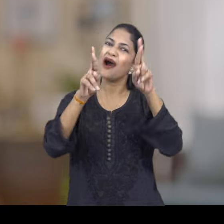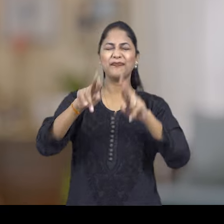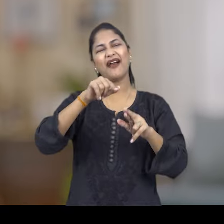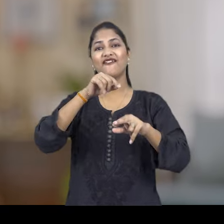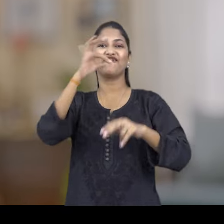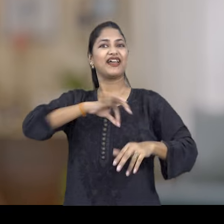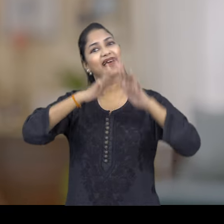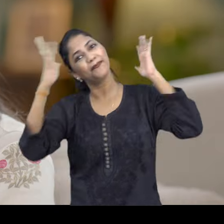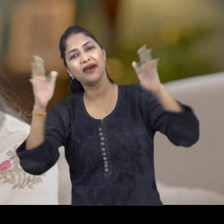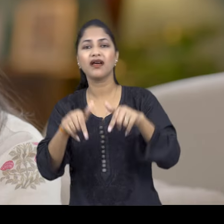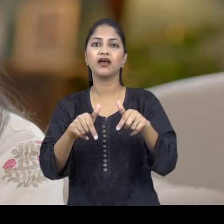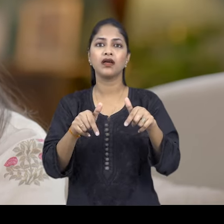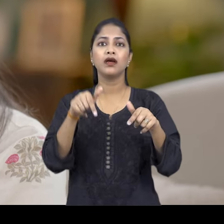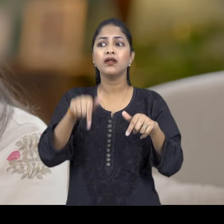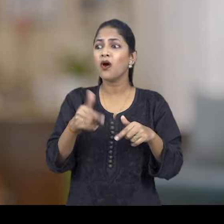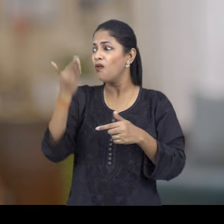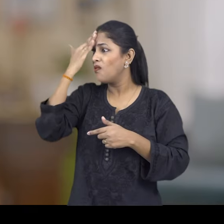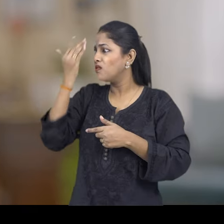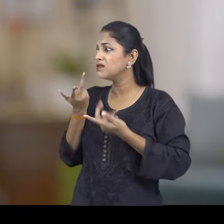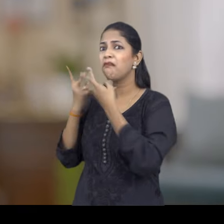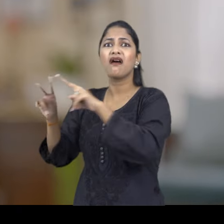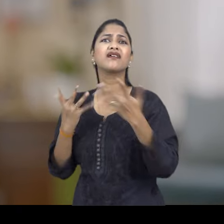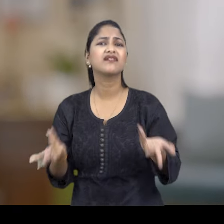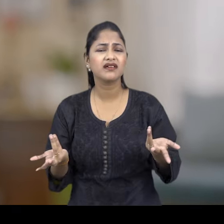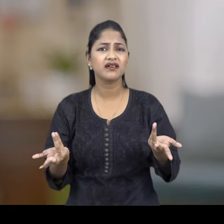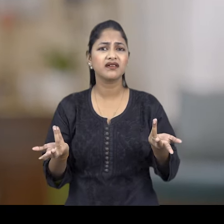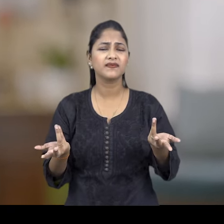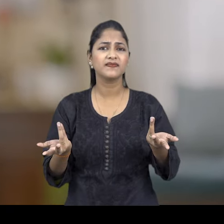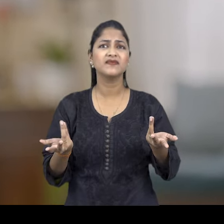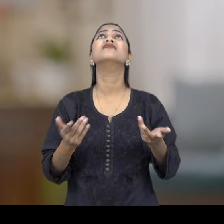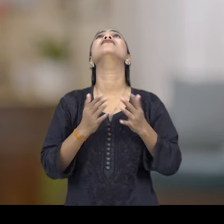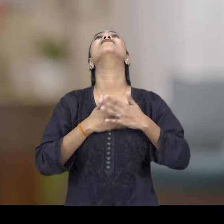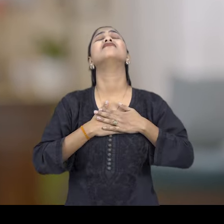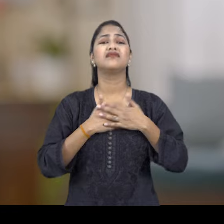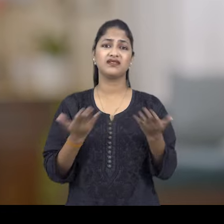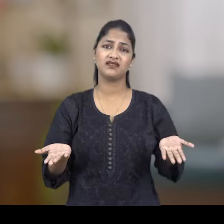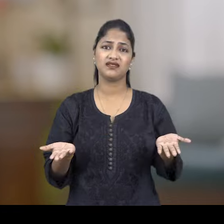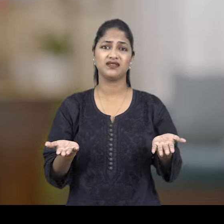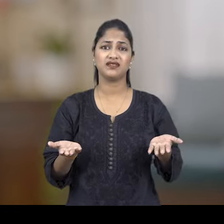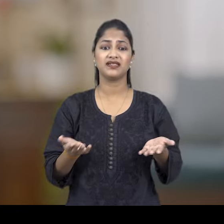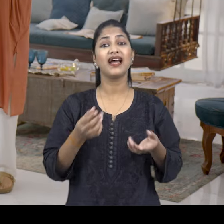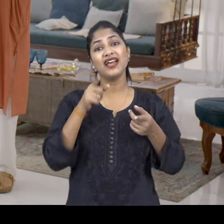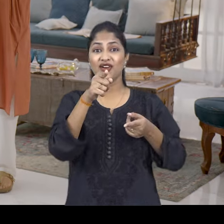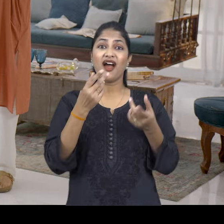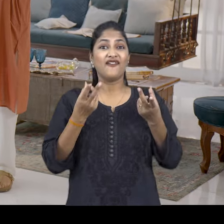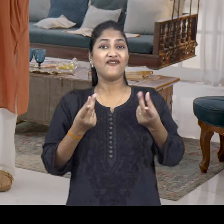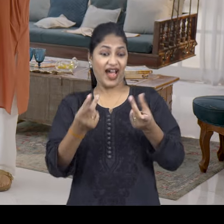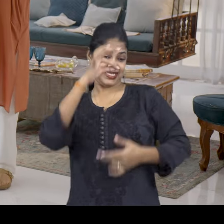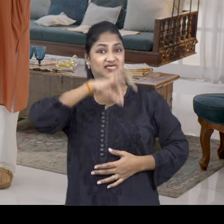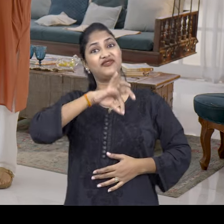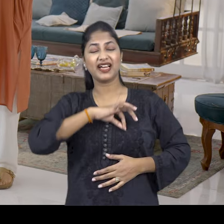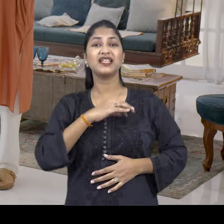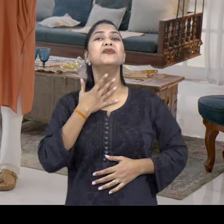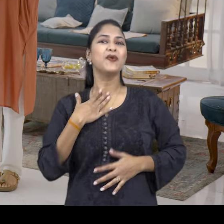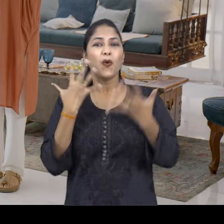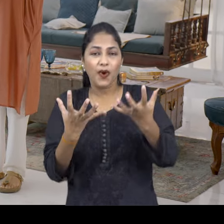इस बार बड़ा मुनाफा होगा अब अब लोल्स कैसे चुगाऊंगा मैं है भगवान जल्दी मुनाफे